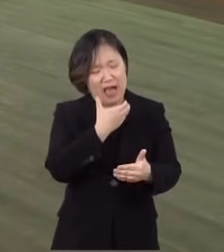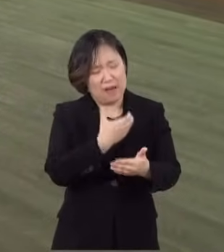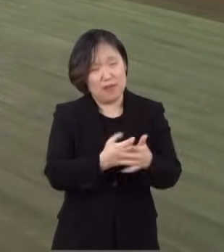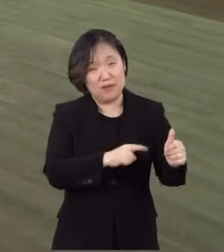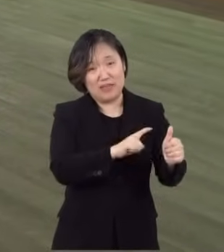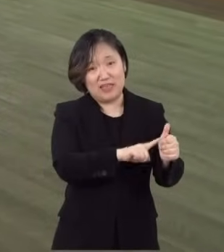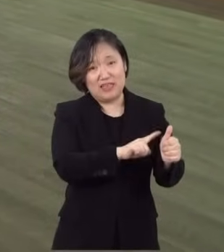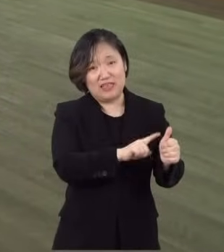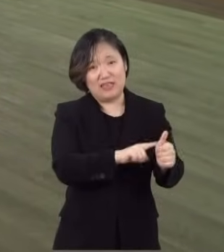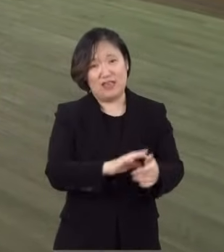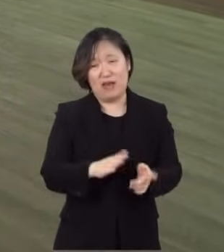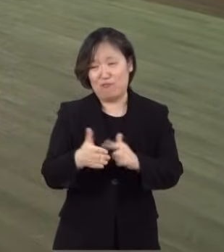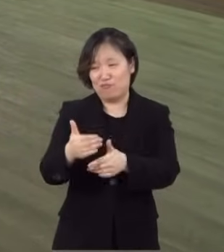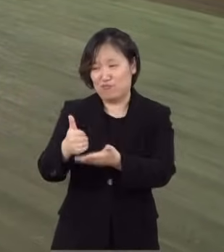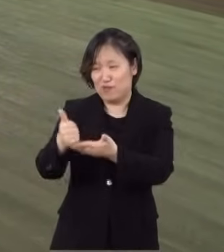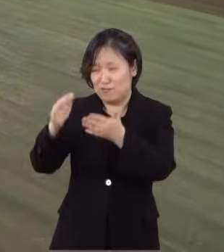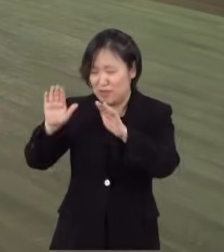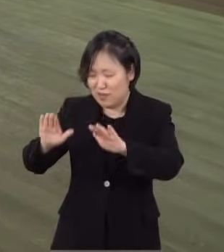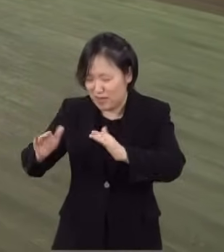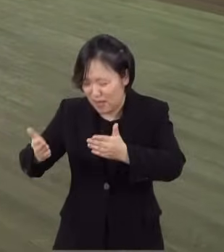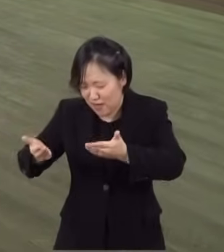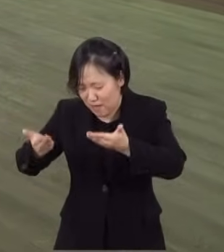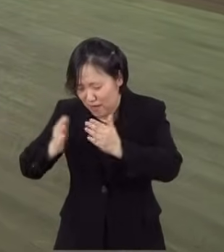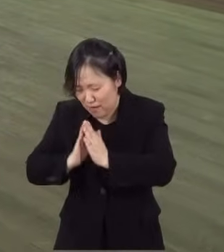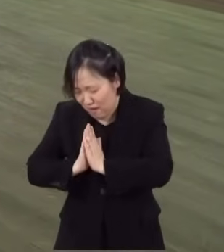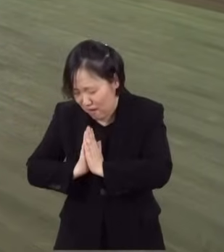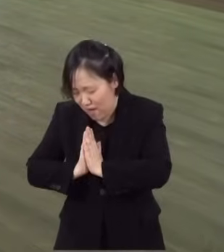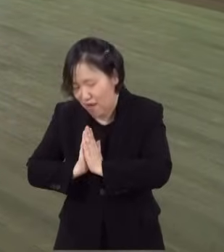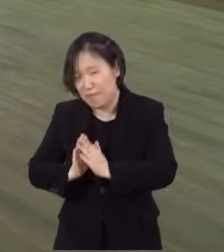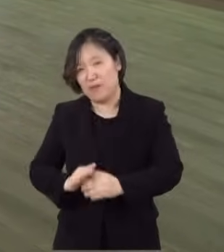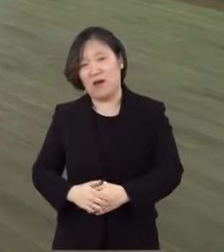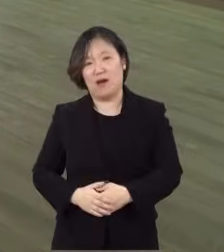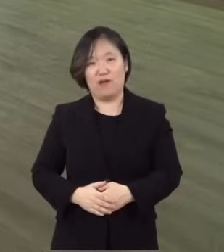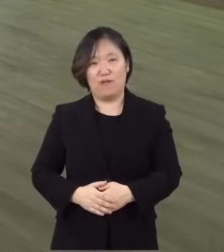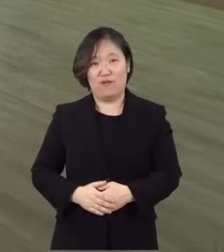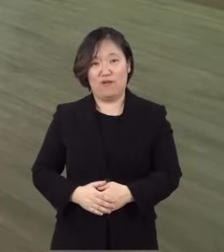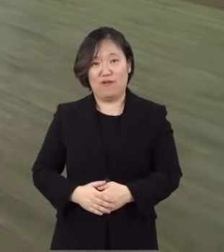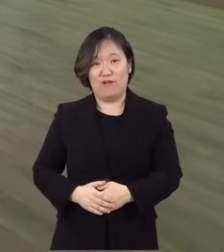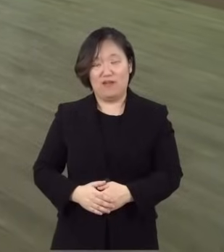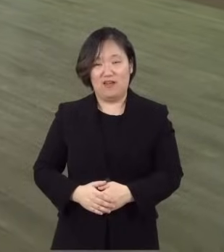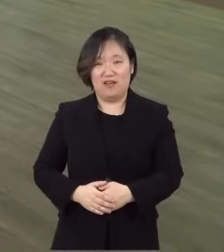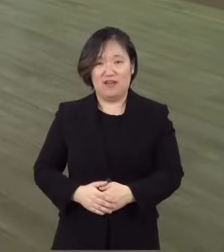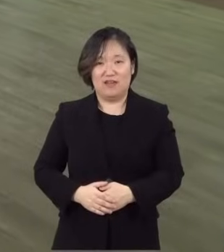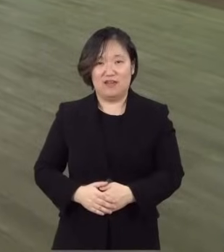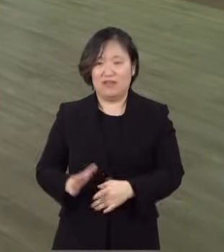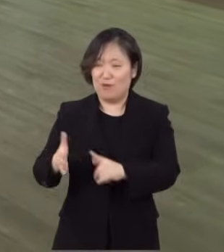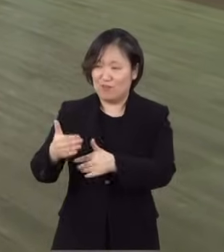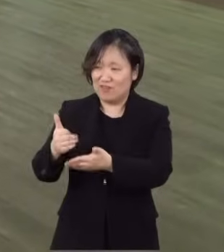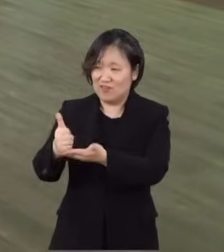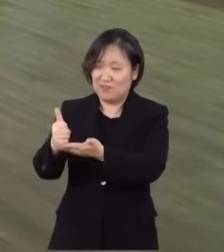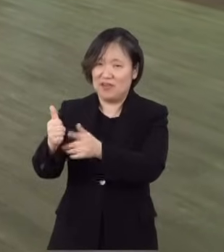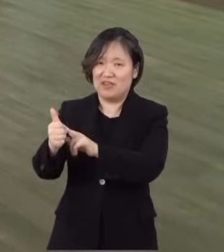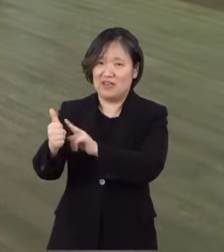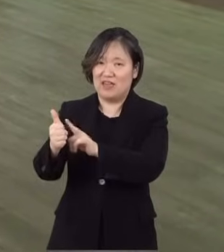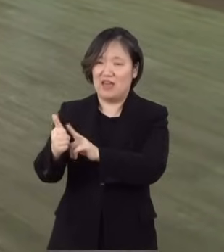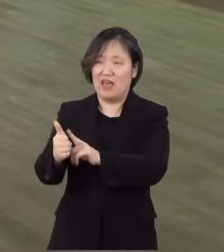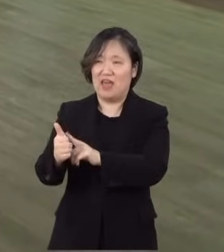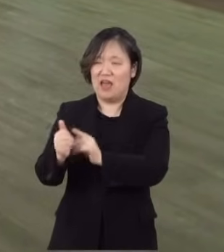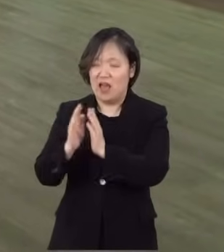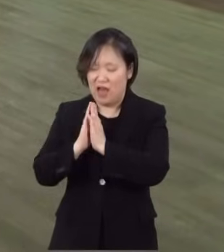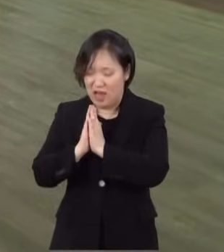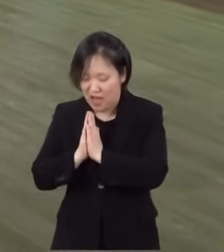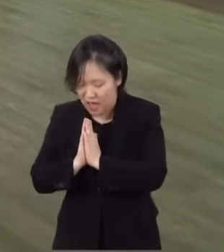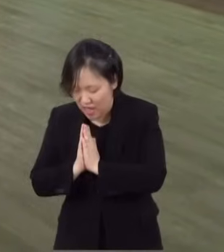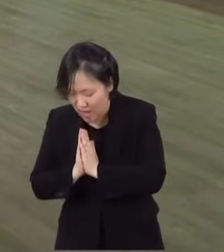뱃사공이 부처님 발 아래 예배를 올리고 부처님 앞에서 합장하고 부처님